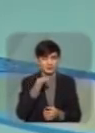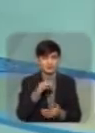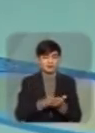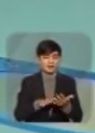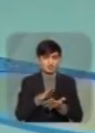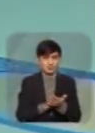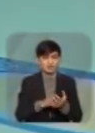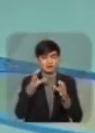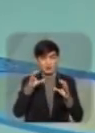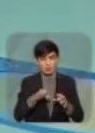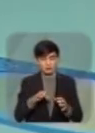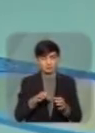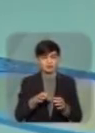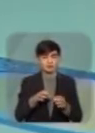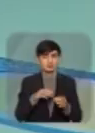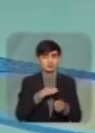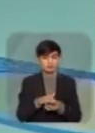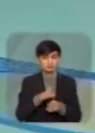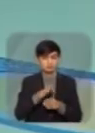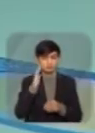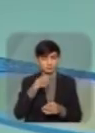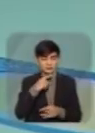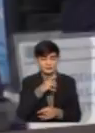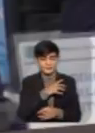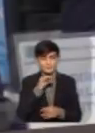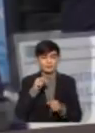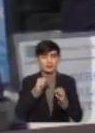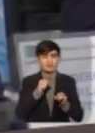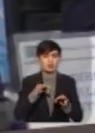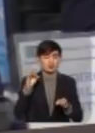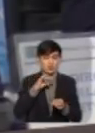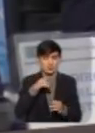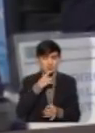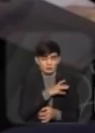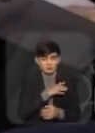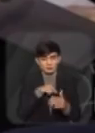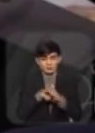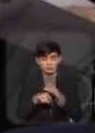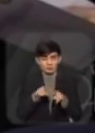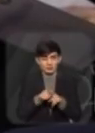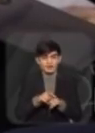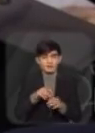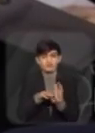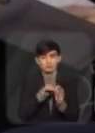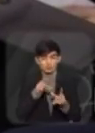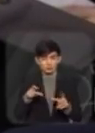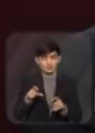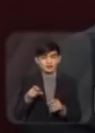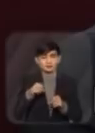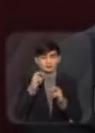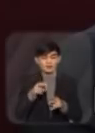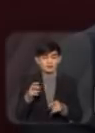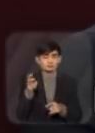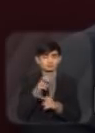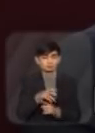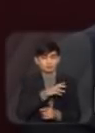әрғарай заңды жетілдіру. Сондай-ақ адвокаттар туралы заңға жасалған талдау бойынша депутаттар өңірдің әділет органдары